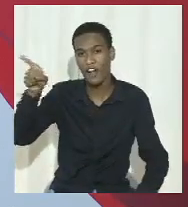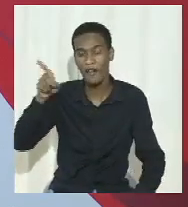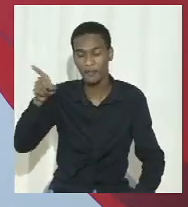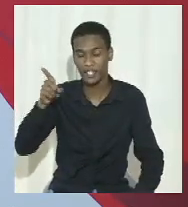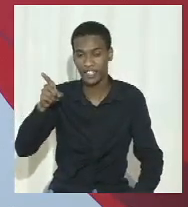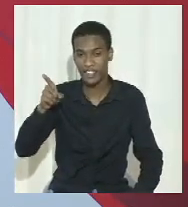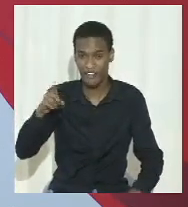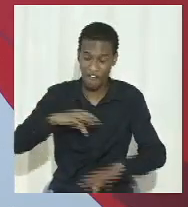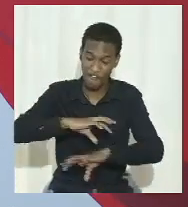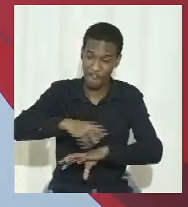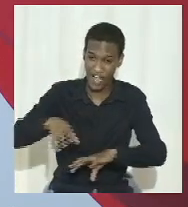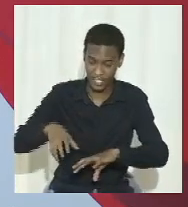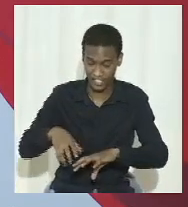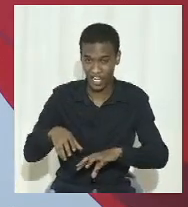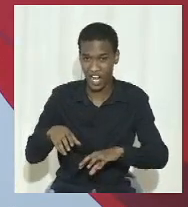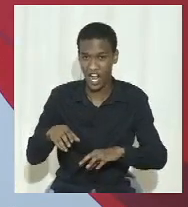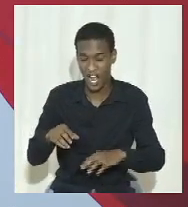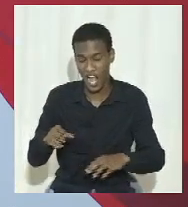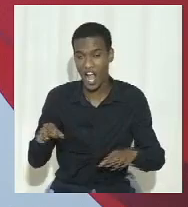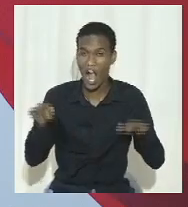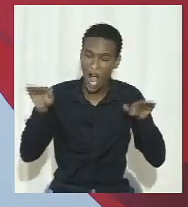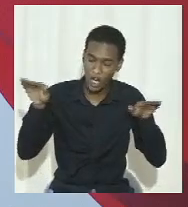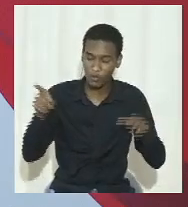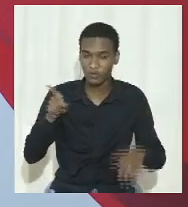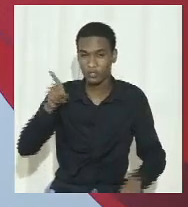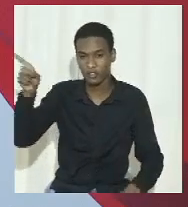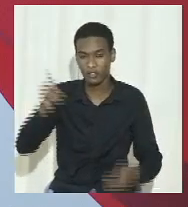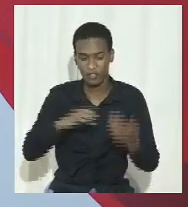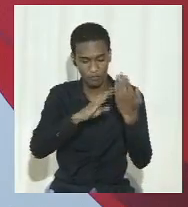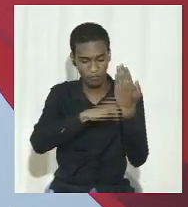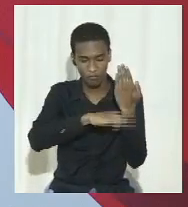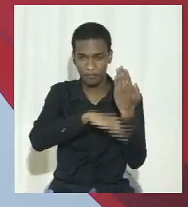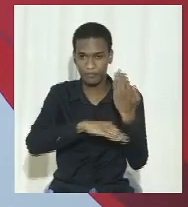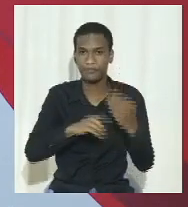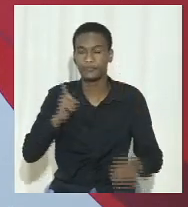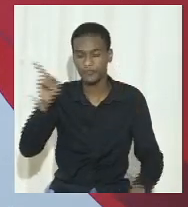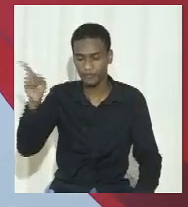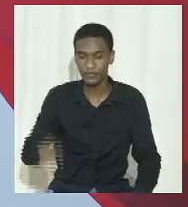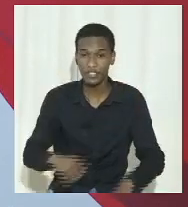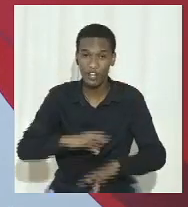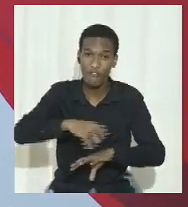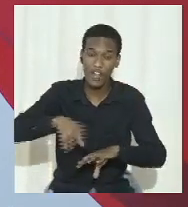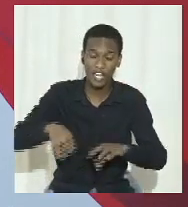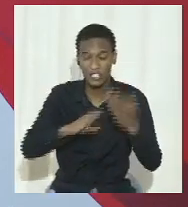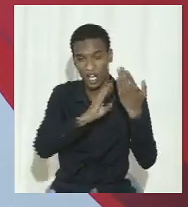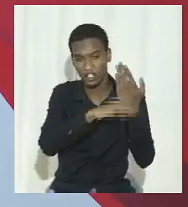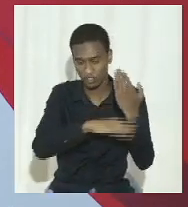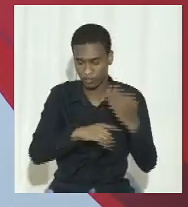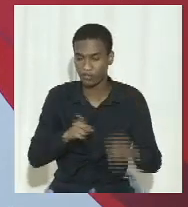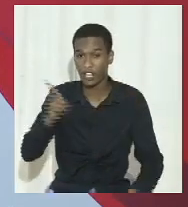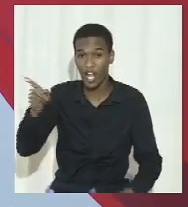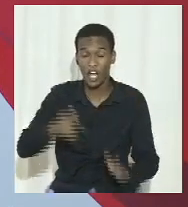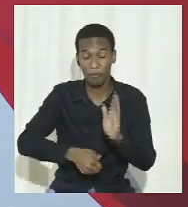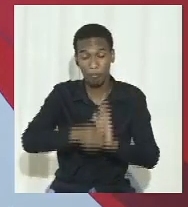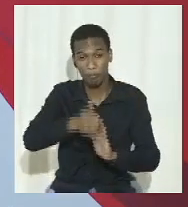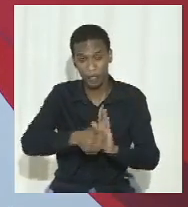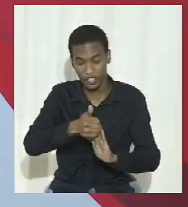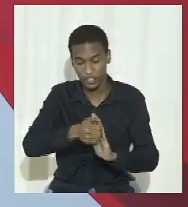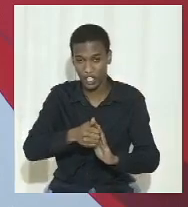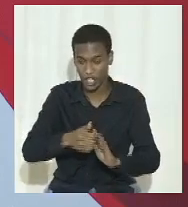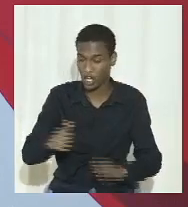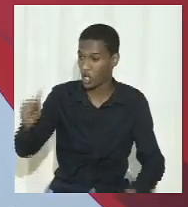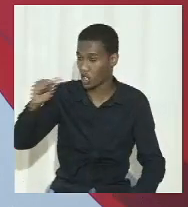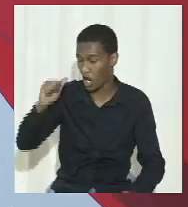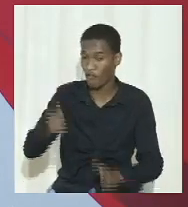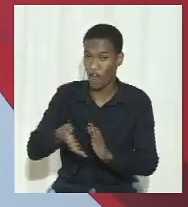ny asa tao amin'ny CCO Kere Amboasary Atsimo ny ministry ny rano fanadiovana ary fidiovana tany ihany koa hoe Taitsinambinijoro sy